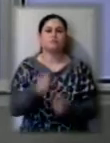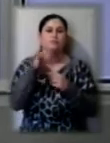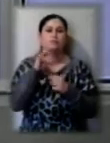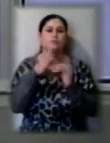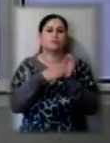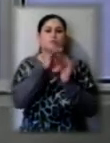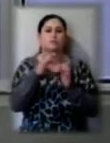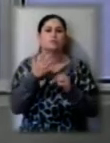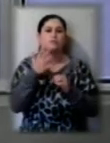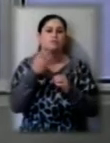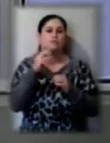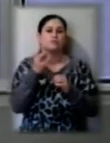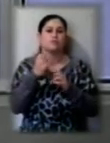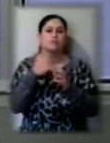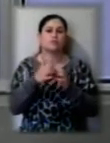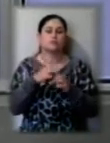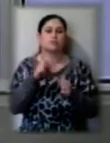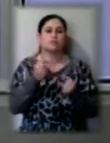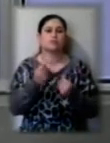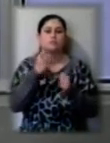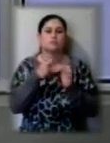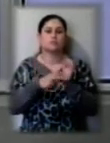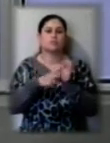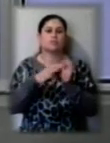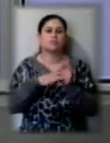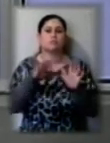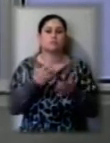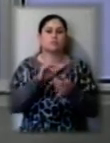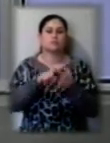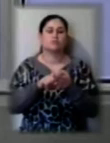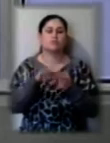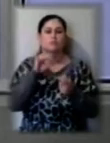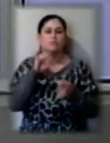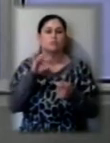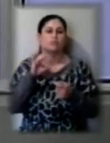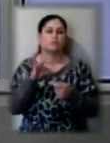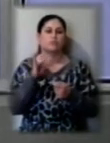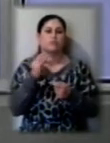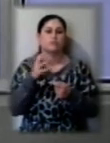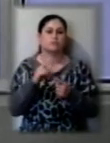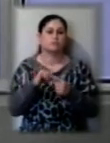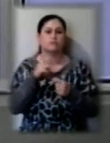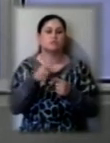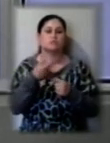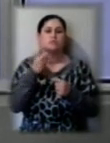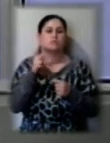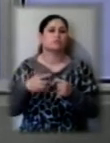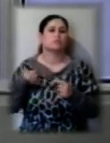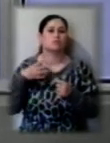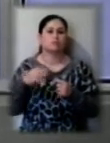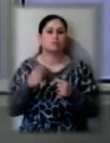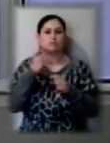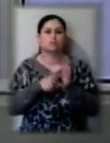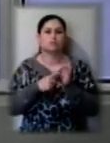червня на Херсонщині підтверджено 179 випадків зараження коронавірусною інфекцією. Із них троє людей померли, 165